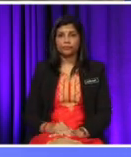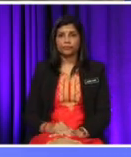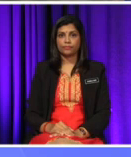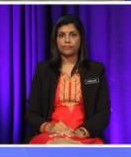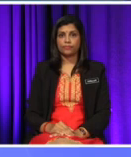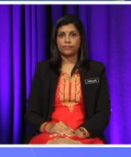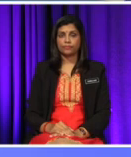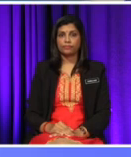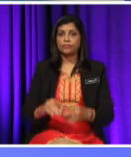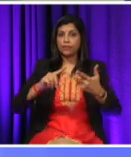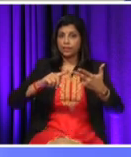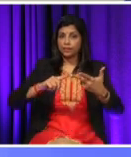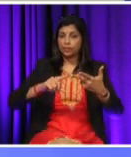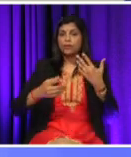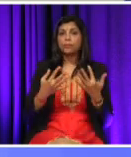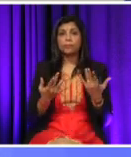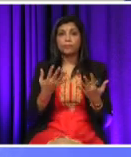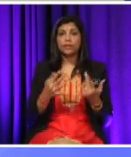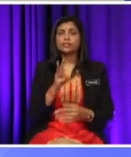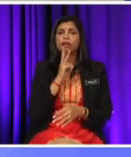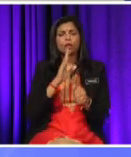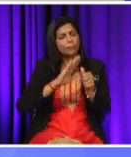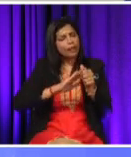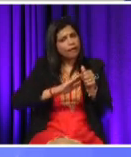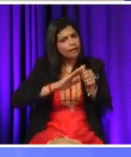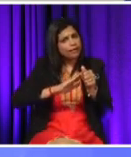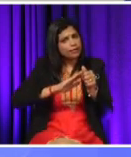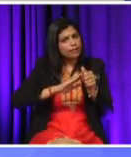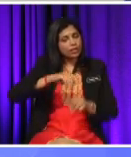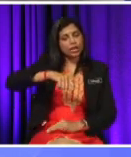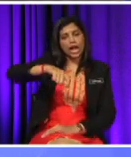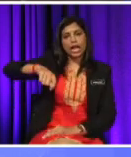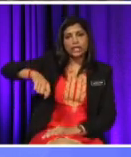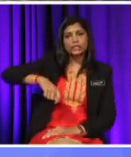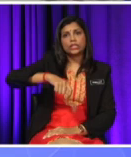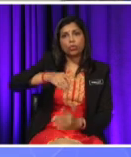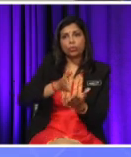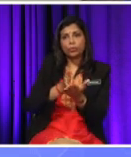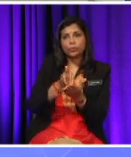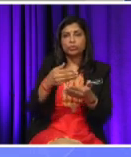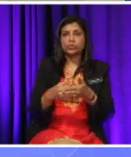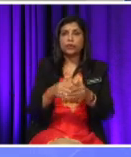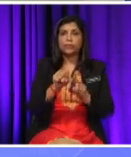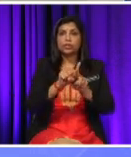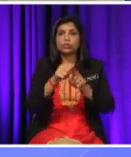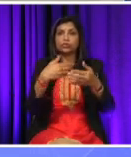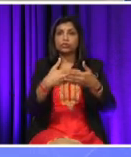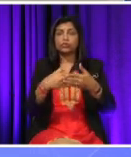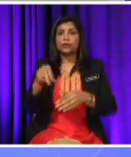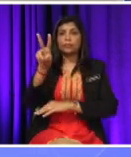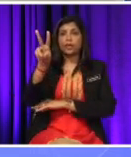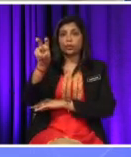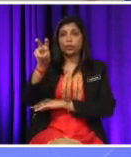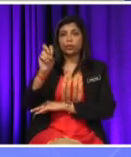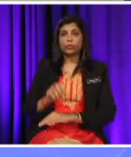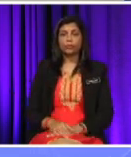Langkah ketiga panaskan air dengan perlahan dan kacau secara berurutan sehingga suhu mencapai 20 derajat